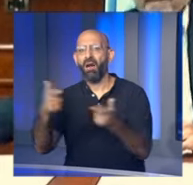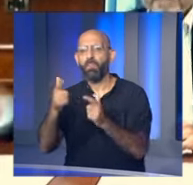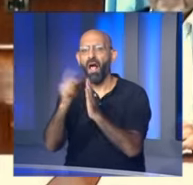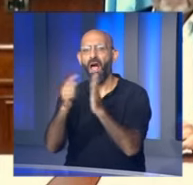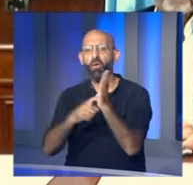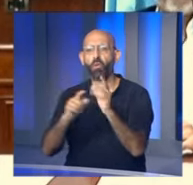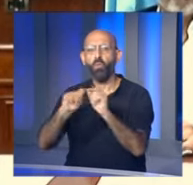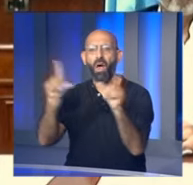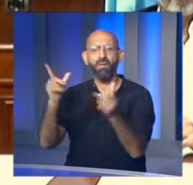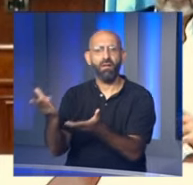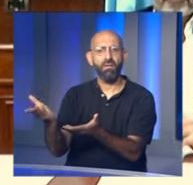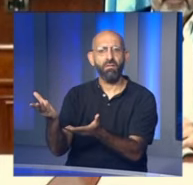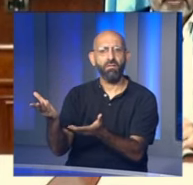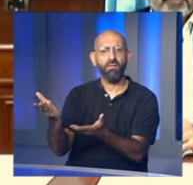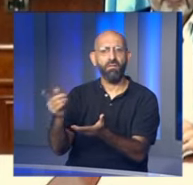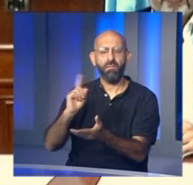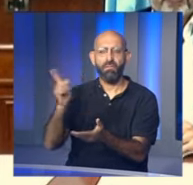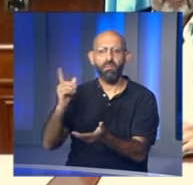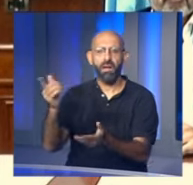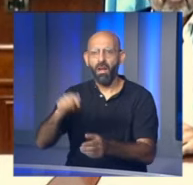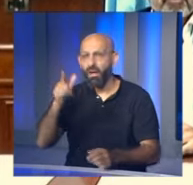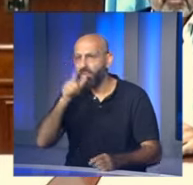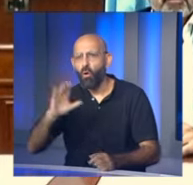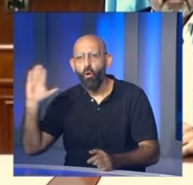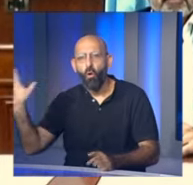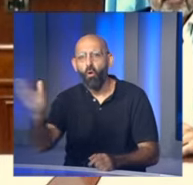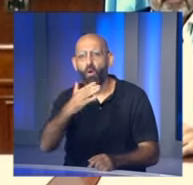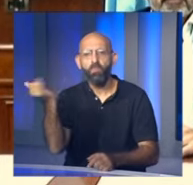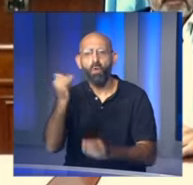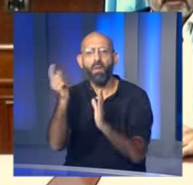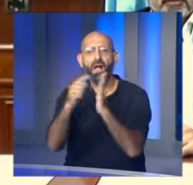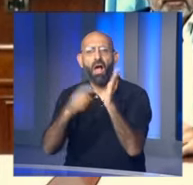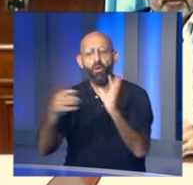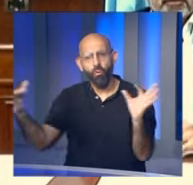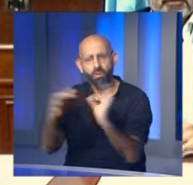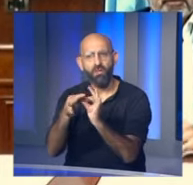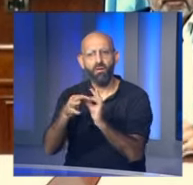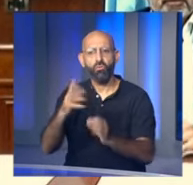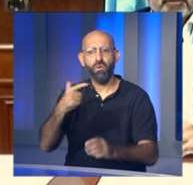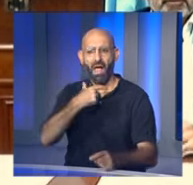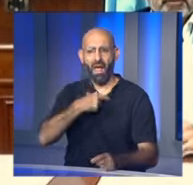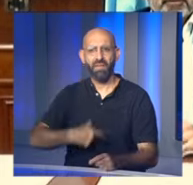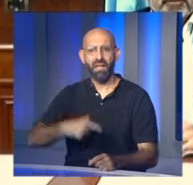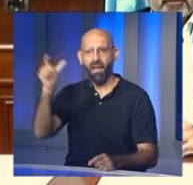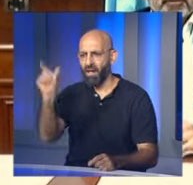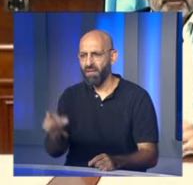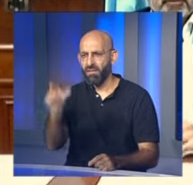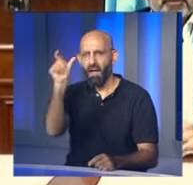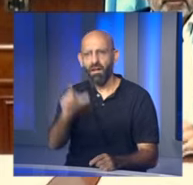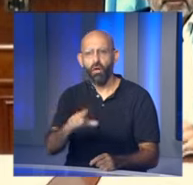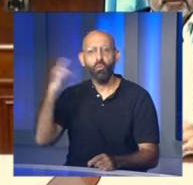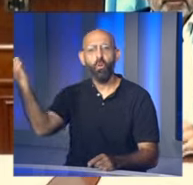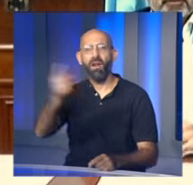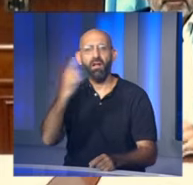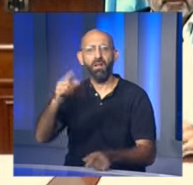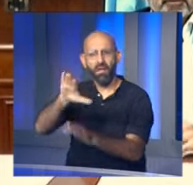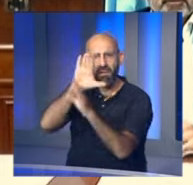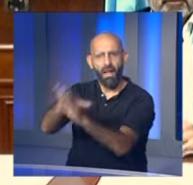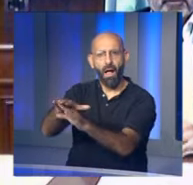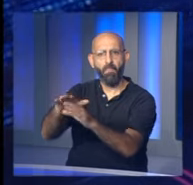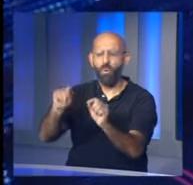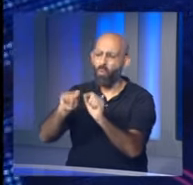الشؤون الانسانيه في لبنان عمران ريزا ان الحروب لها قواعد واضحه مطالبا جميع الاطراف الايفاء بالتزاماتها